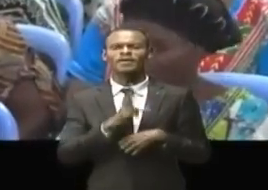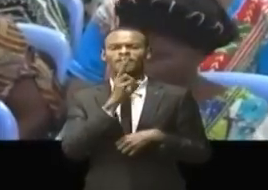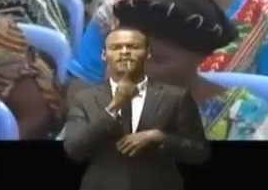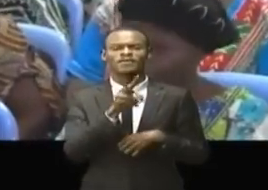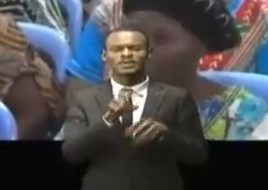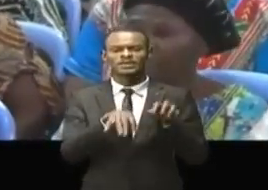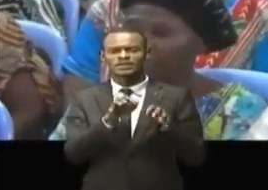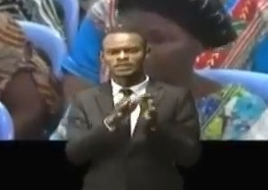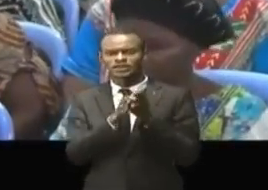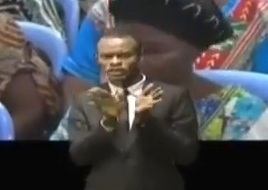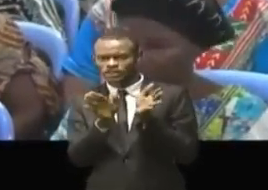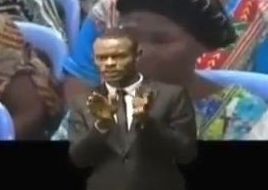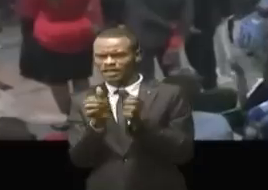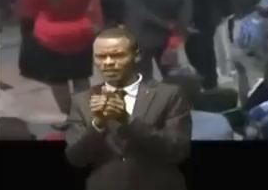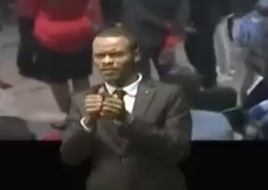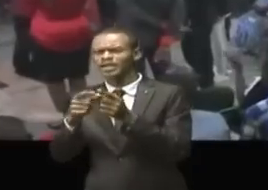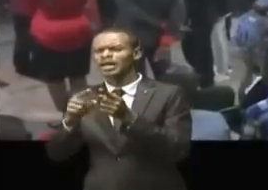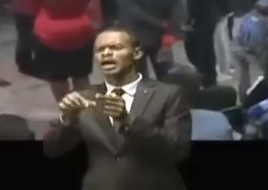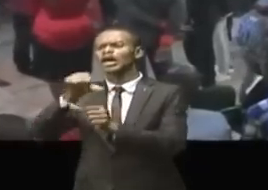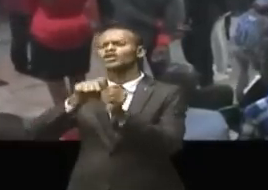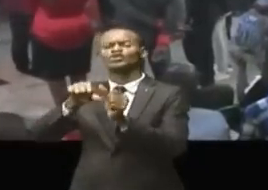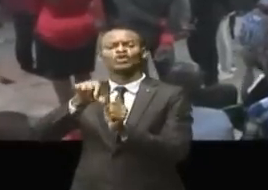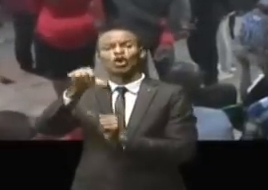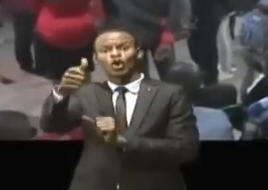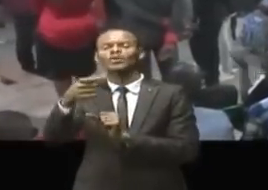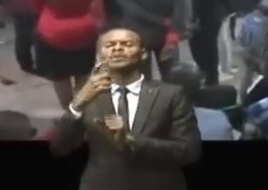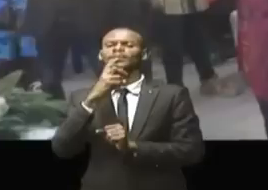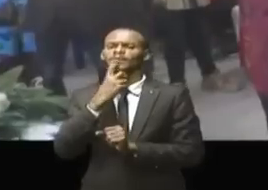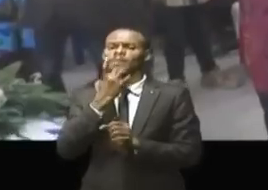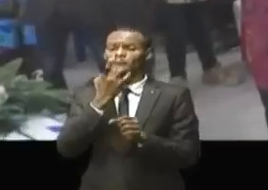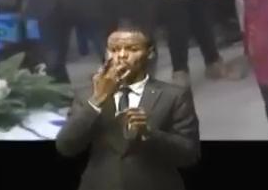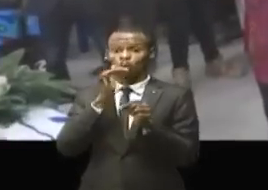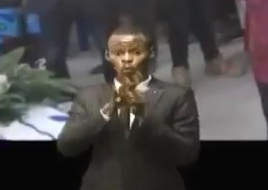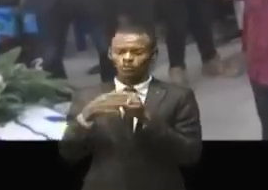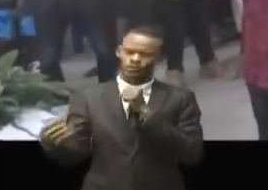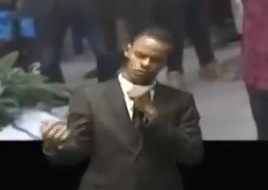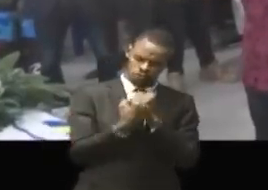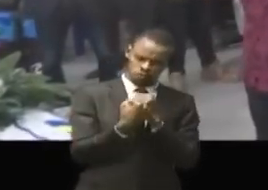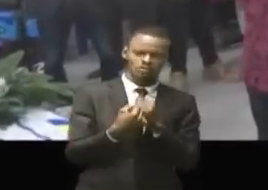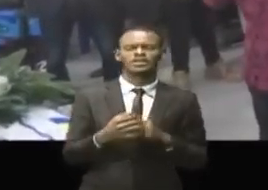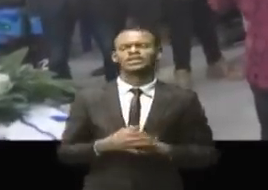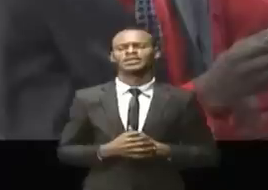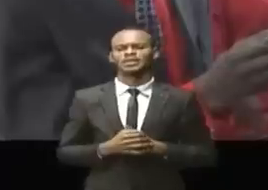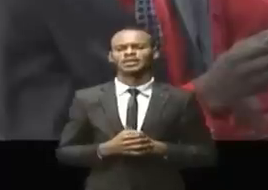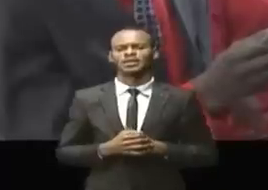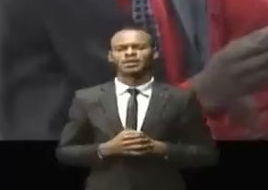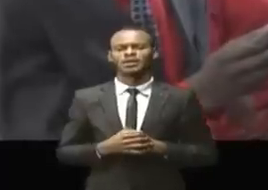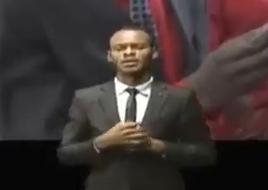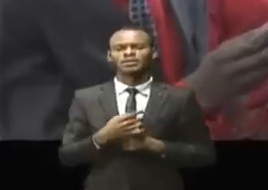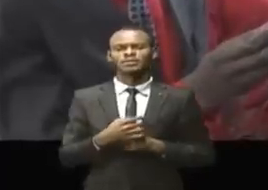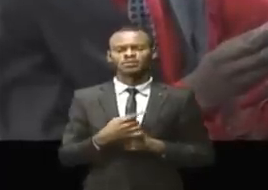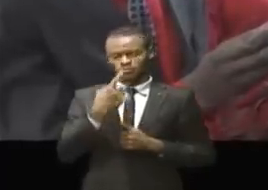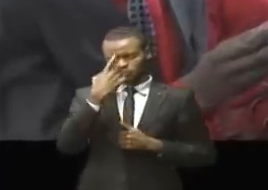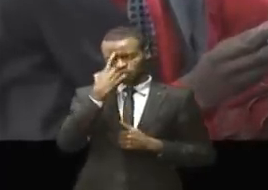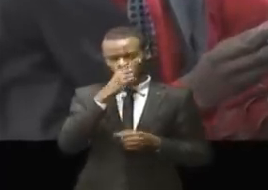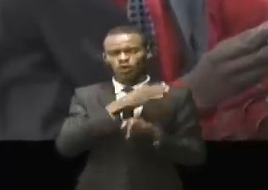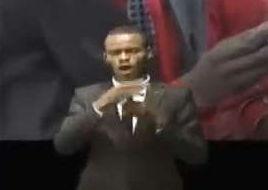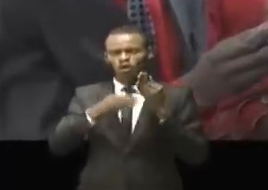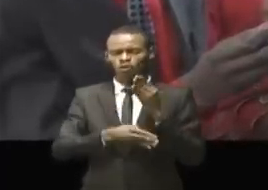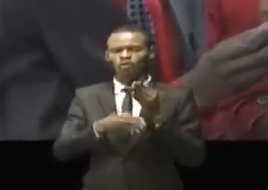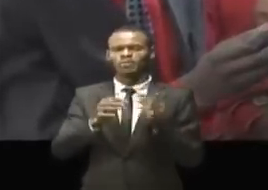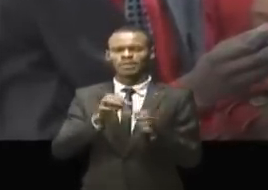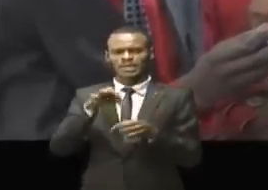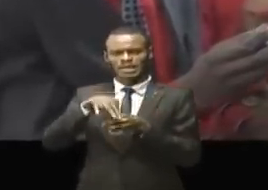d'accompagner Augustin Kabuya jusqu'aux élections pour qu'il soit le porte-parole de la population de Moamba. Les hasards n'existent pas,